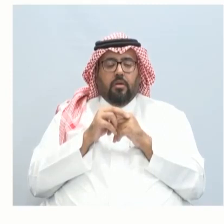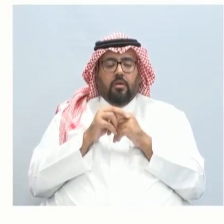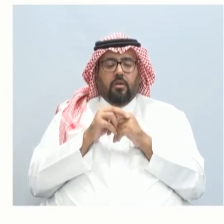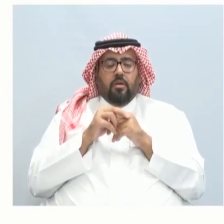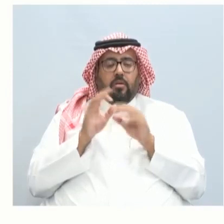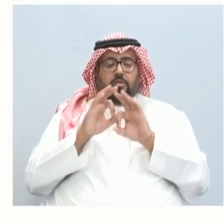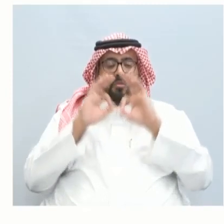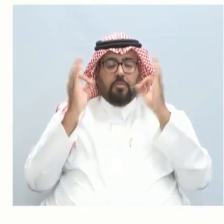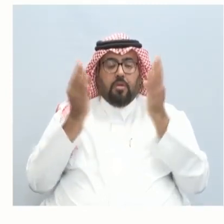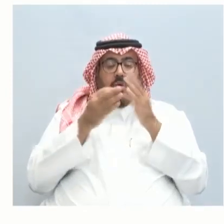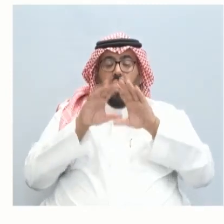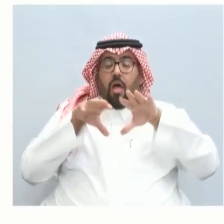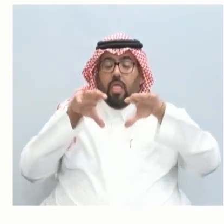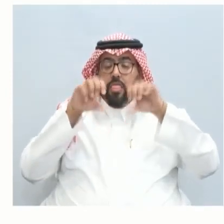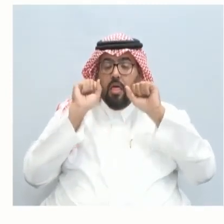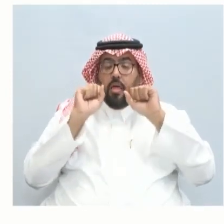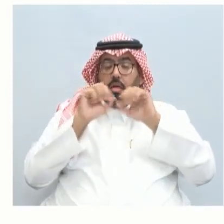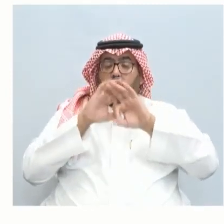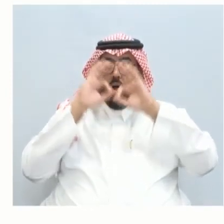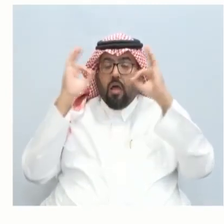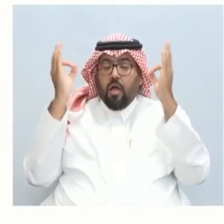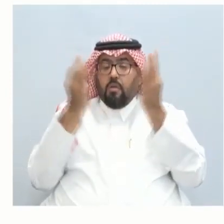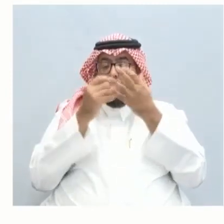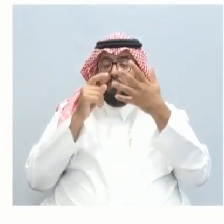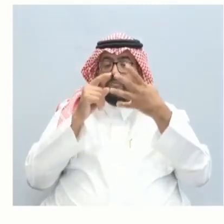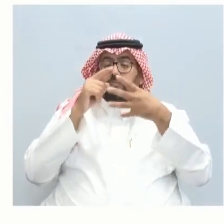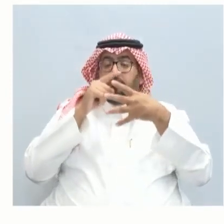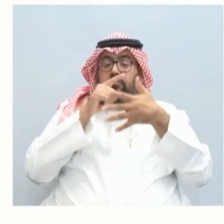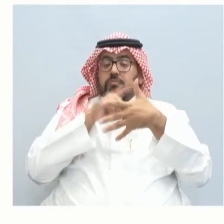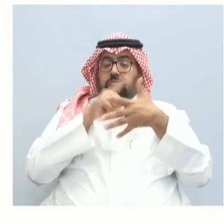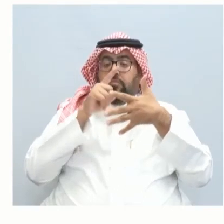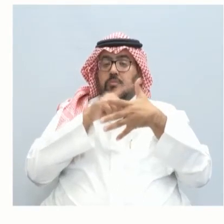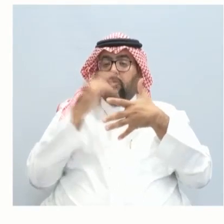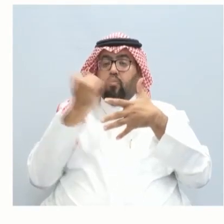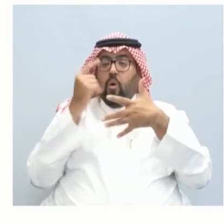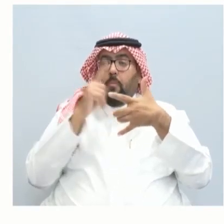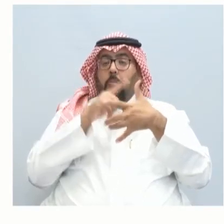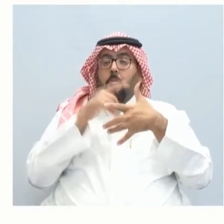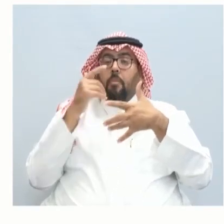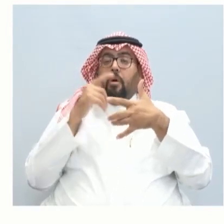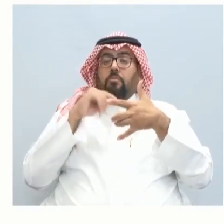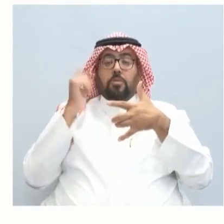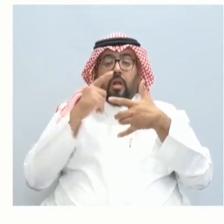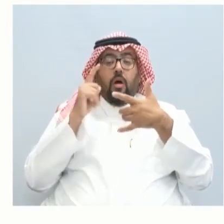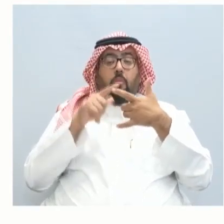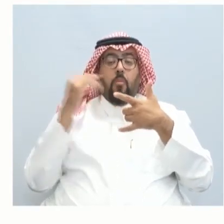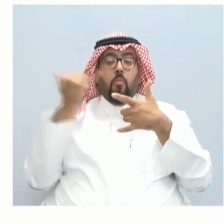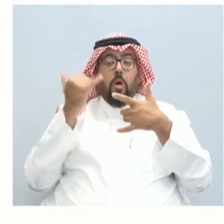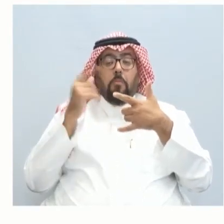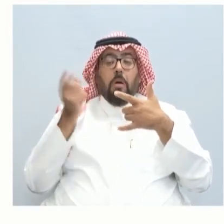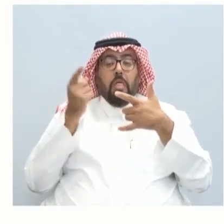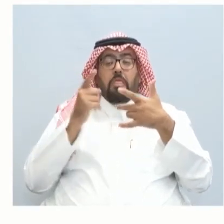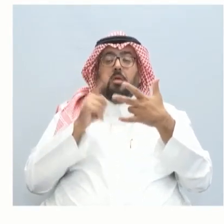ذلك بعد ان ننتهي من الاعمال المهمه العاجله والمهمه الغير عاجله والغير مهم